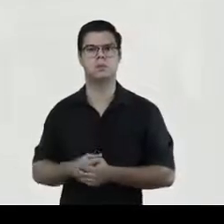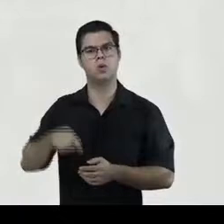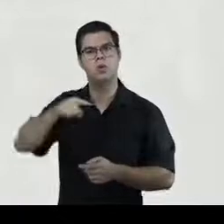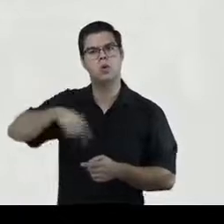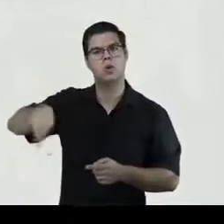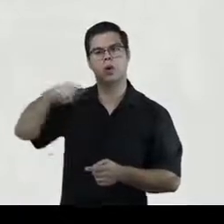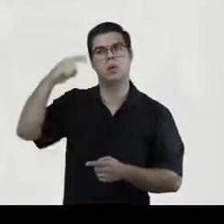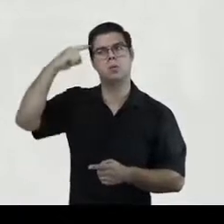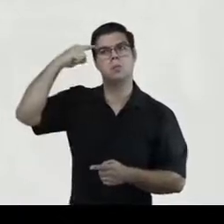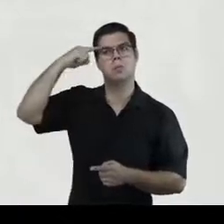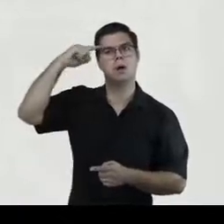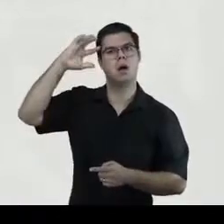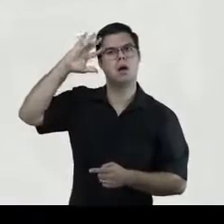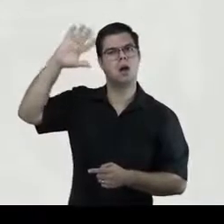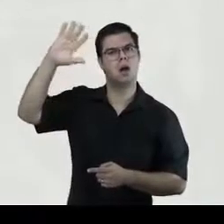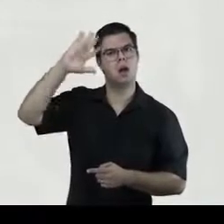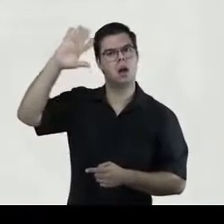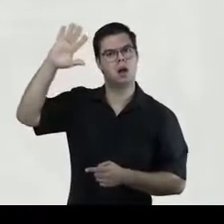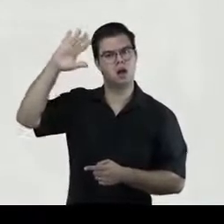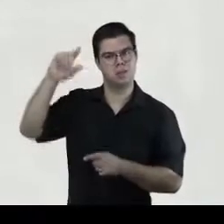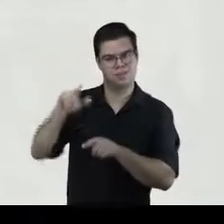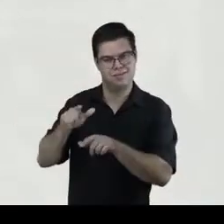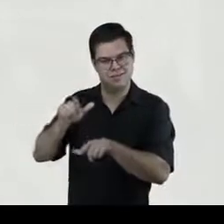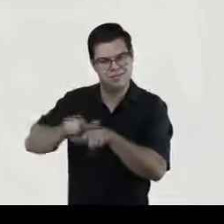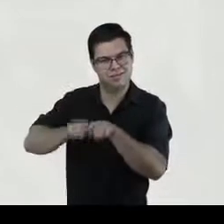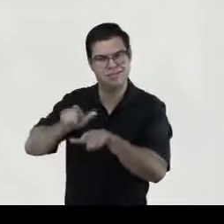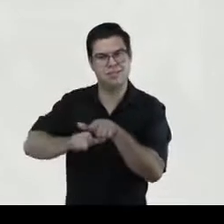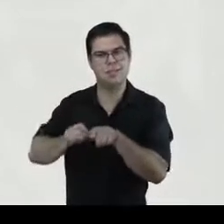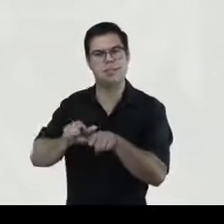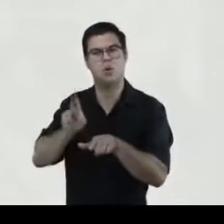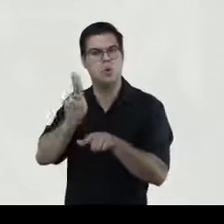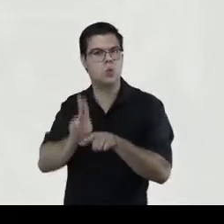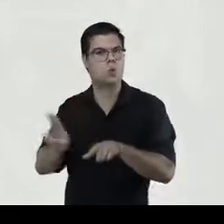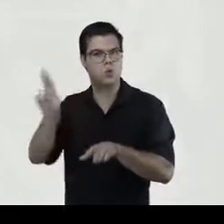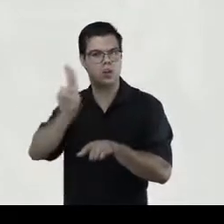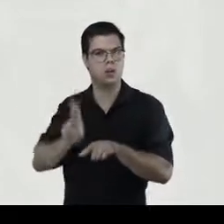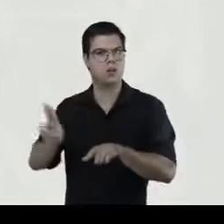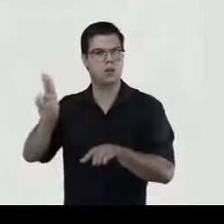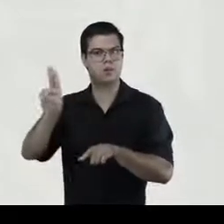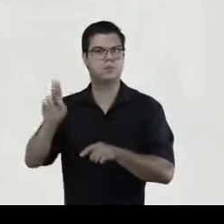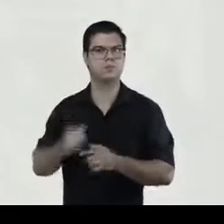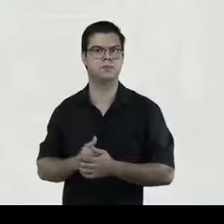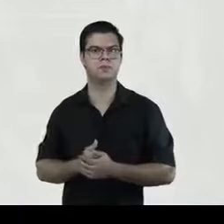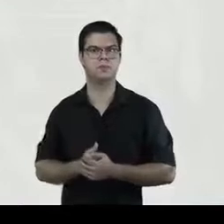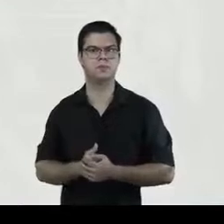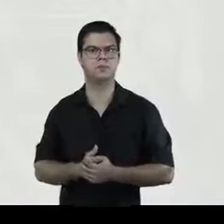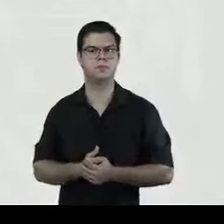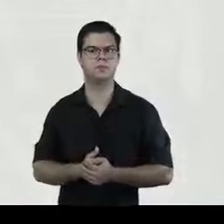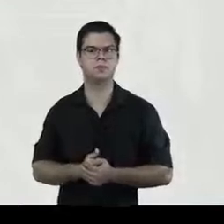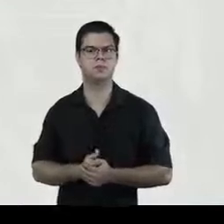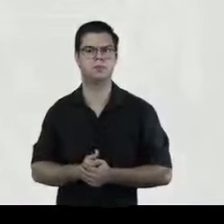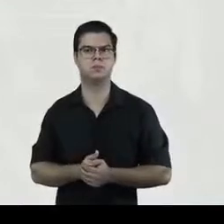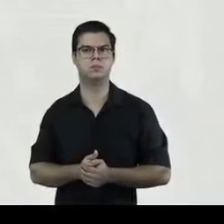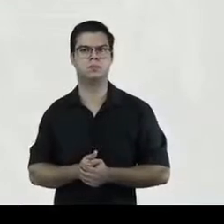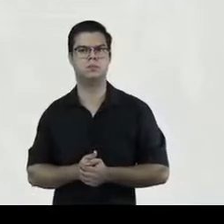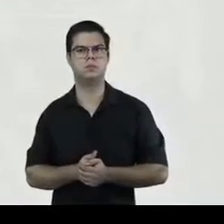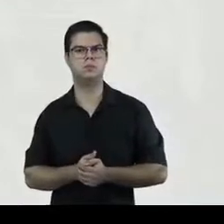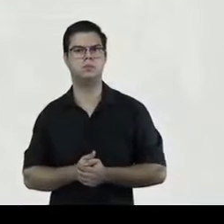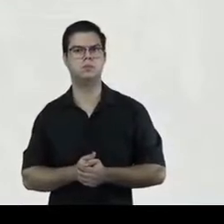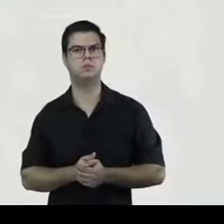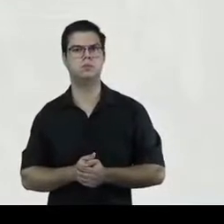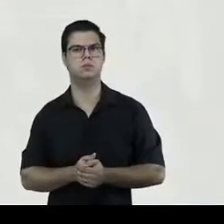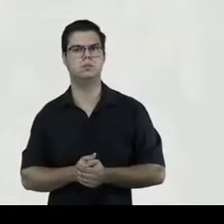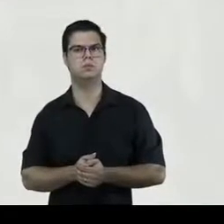utilisés dans les feuillets du Louise Labbé ont